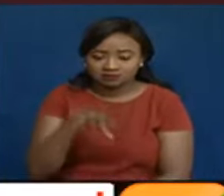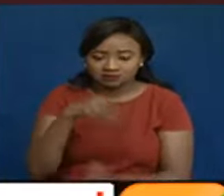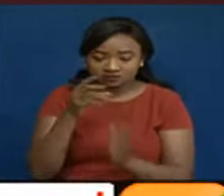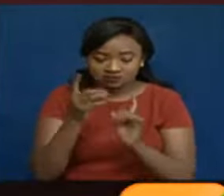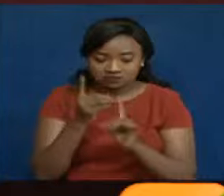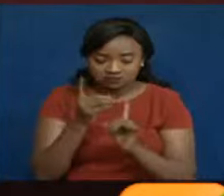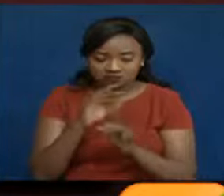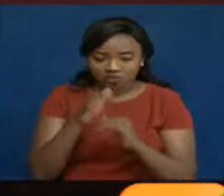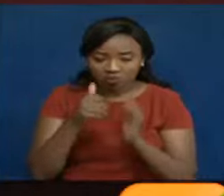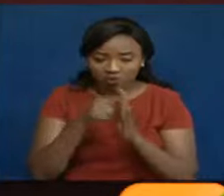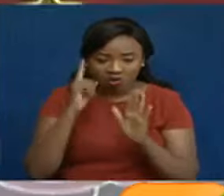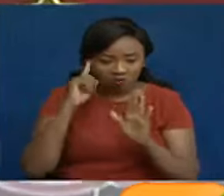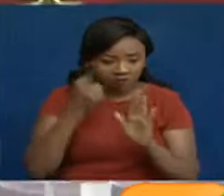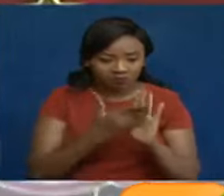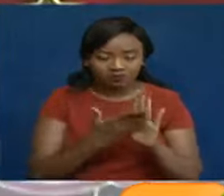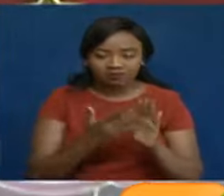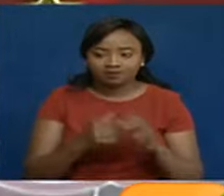all parties.